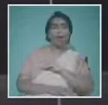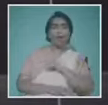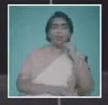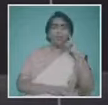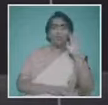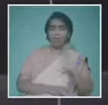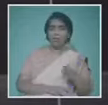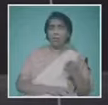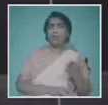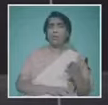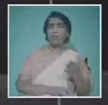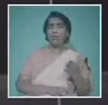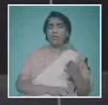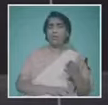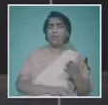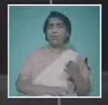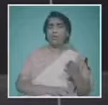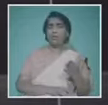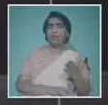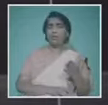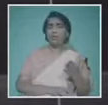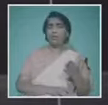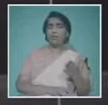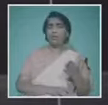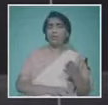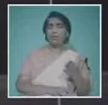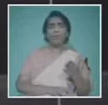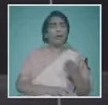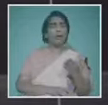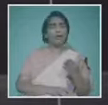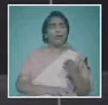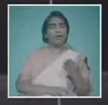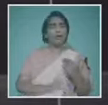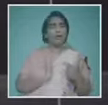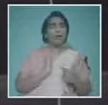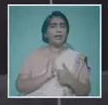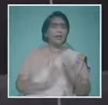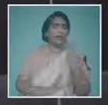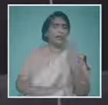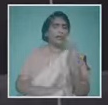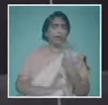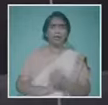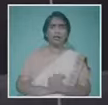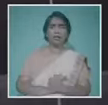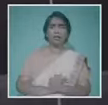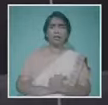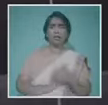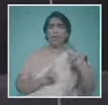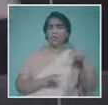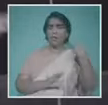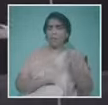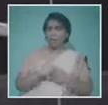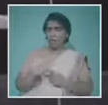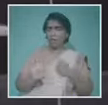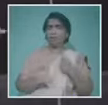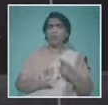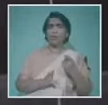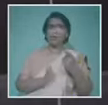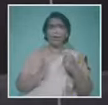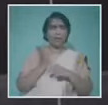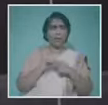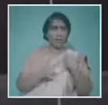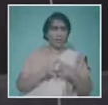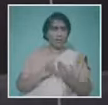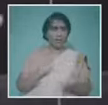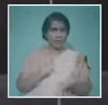මේ මේ නියෝජ්‍ය මේ මුදල් ඇමතිතුමා ට්‍රිලියන 2යි. මන්ද එන අවුරුද්දේ ඕගොල්ලෝ බදු වැඩි